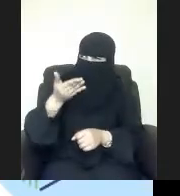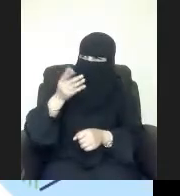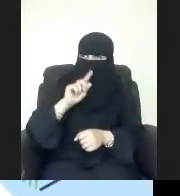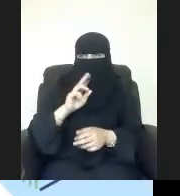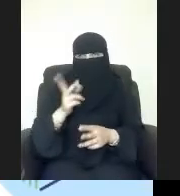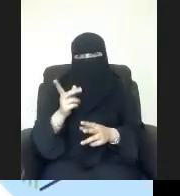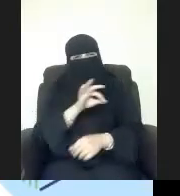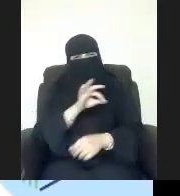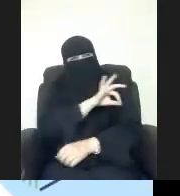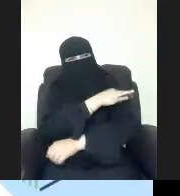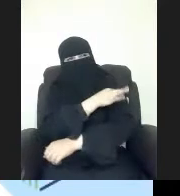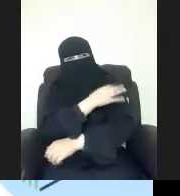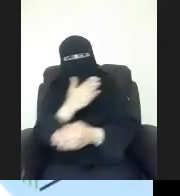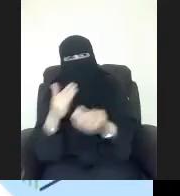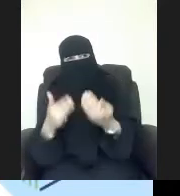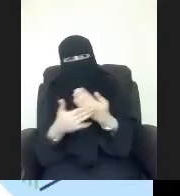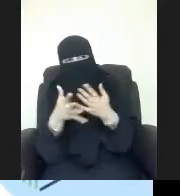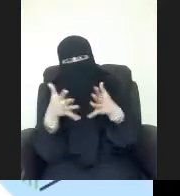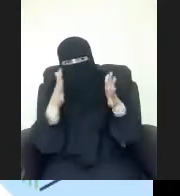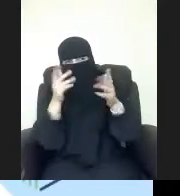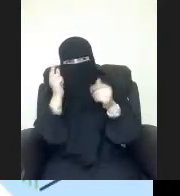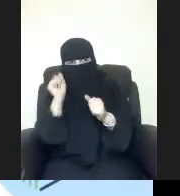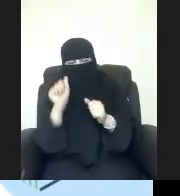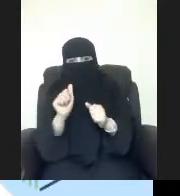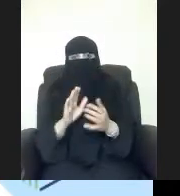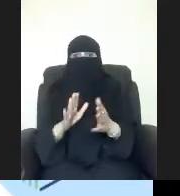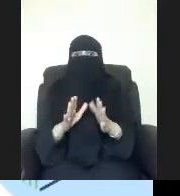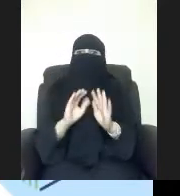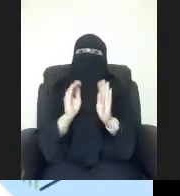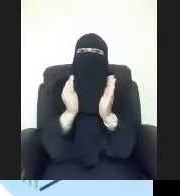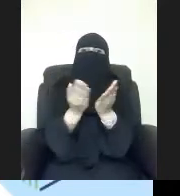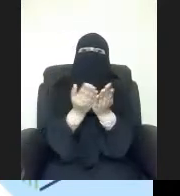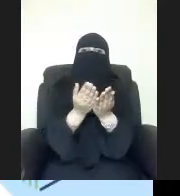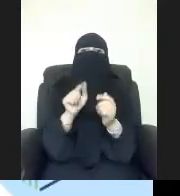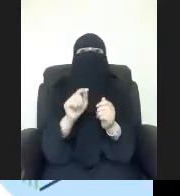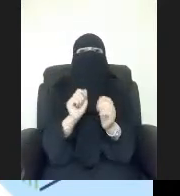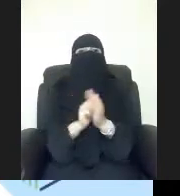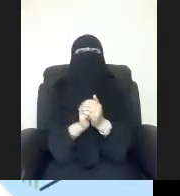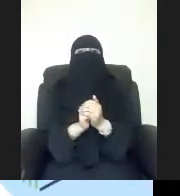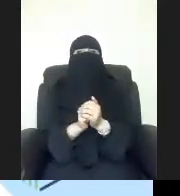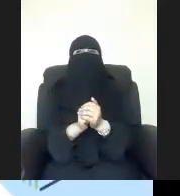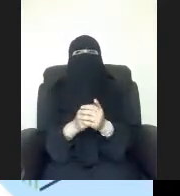الجديد، عدم ملائمة البيئة الصفية، ضعف البيئة الرقمية، قناعات القيادات